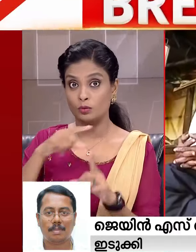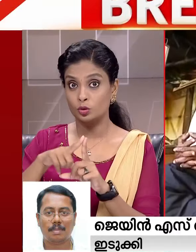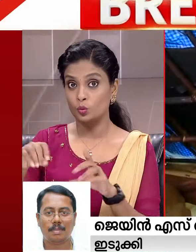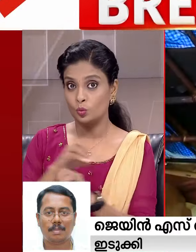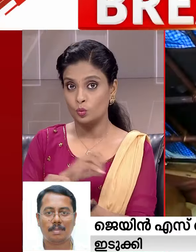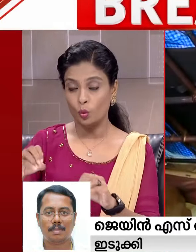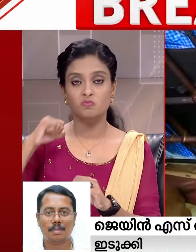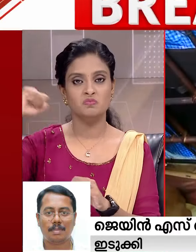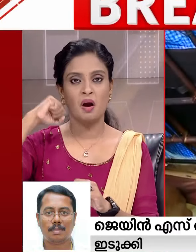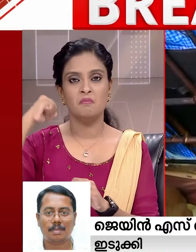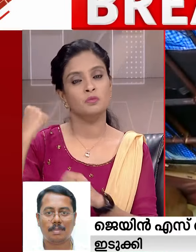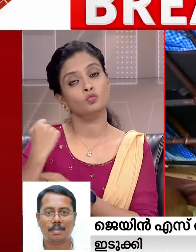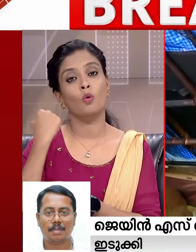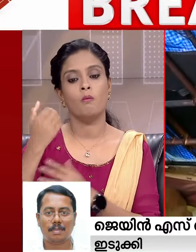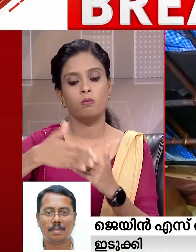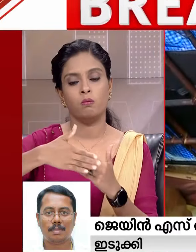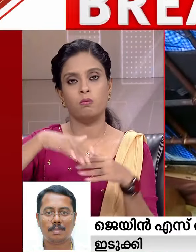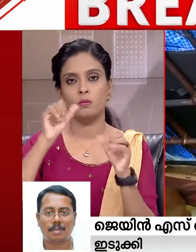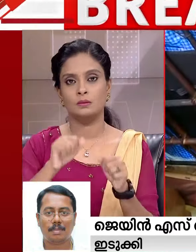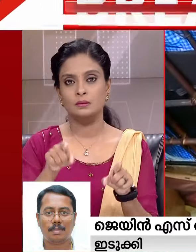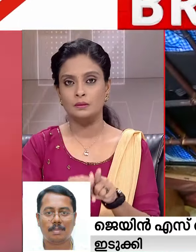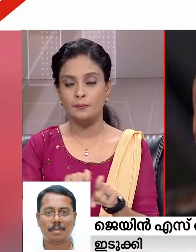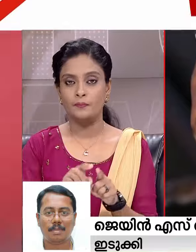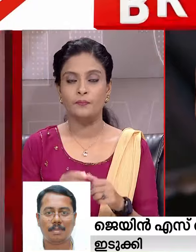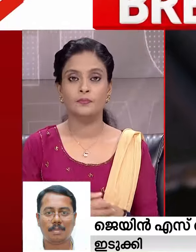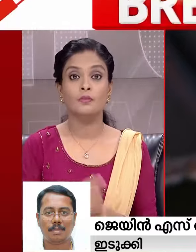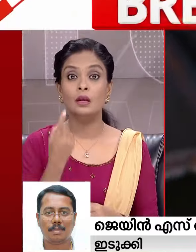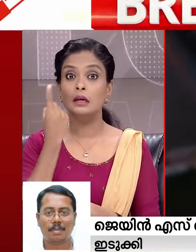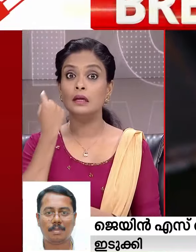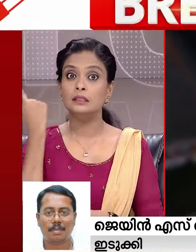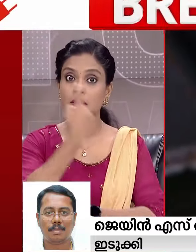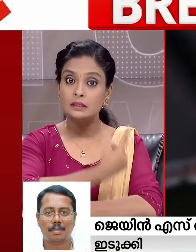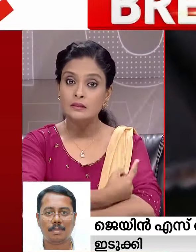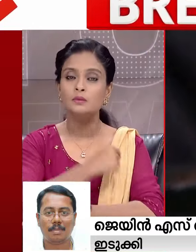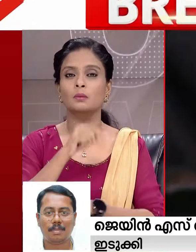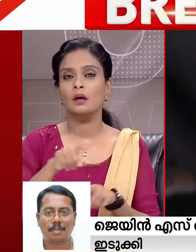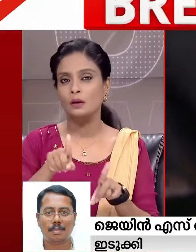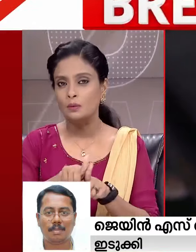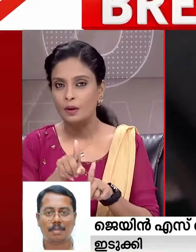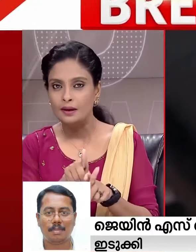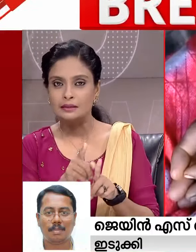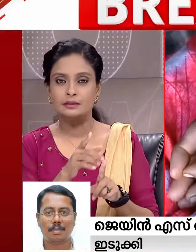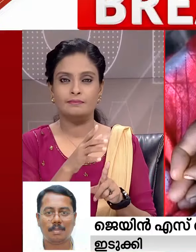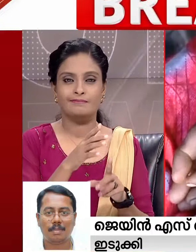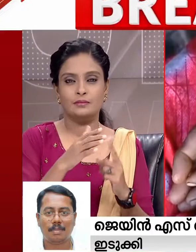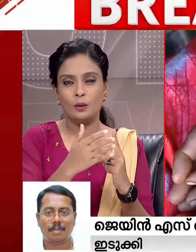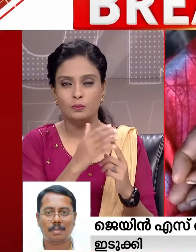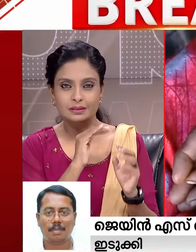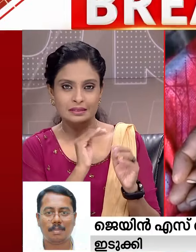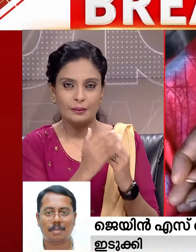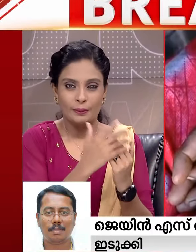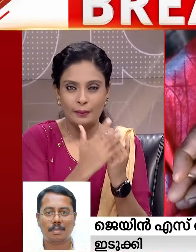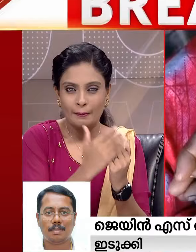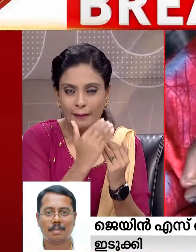ശിവദാസൻ വ്യക്തമാക്കിയിട്ടുണ്ട്. കഴിഞ്ഞ ദിവസവും സമാനമായ രീതിയിൽ ഈ ഒരു സമ്മർദ്ദം, ഒരു അനുനയ നീക്കം CPM ഭാഗത്തുനിന്ന് നടത്തിയിരുന്നു.